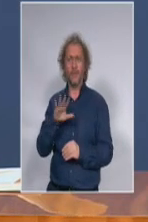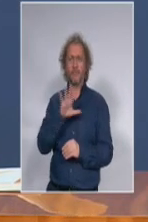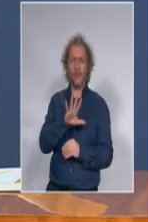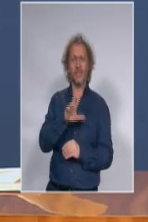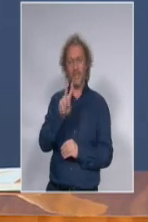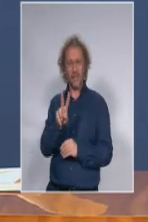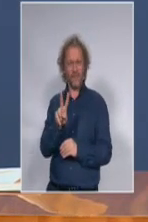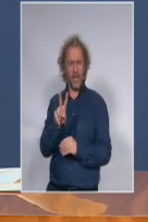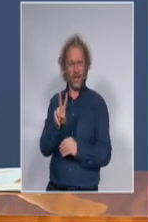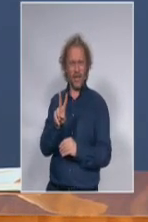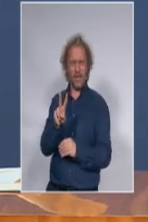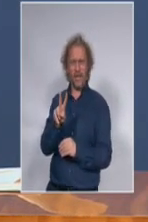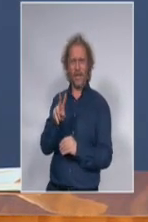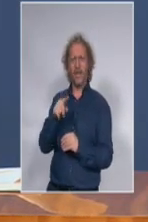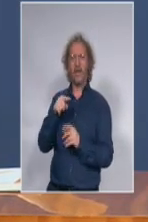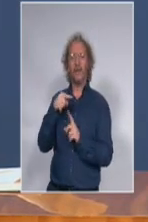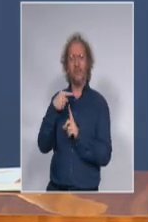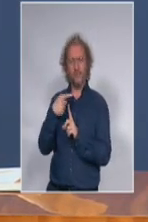ovih